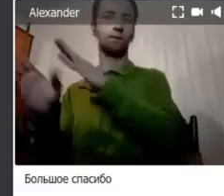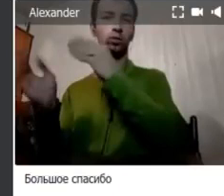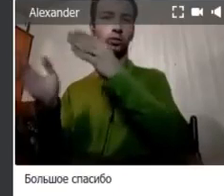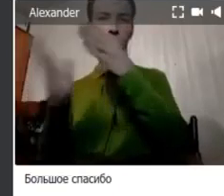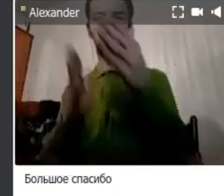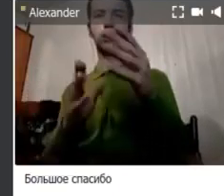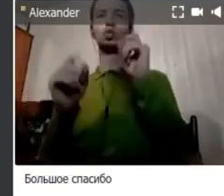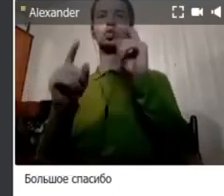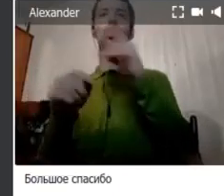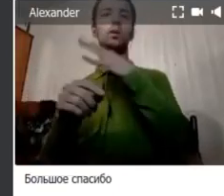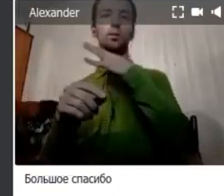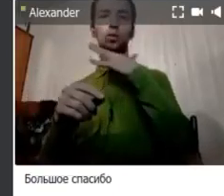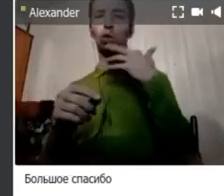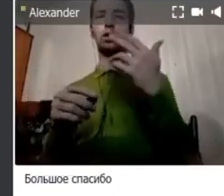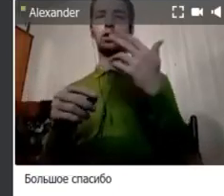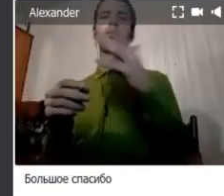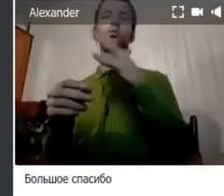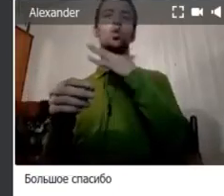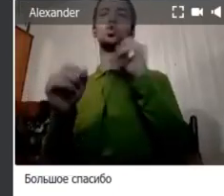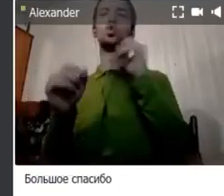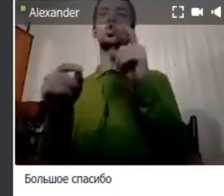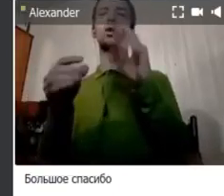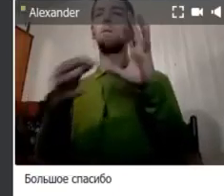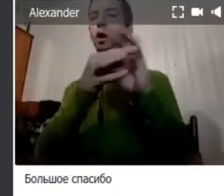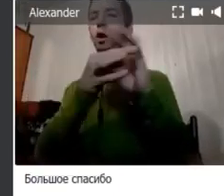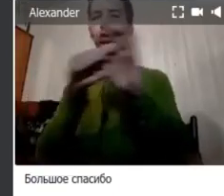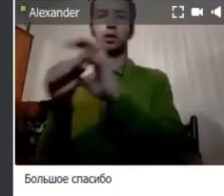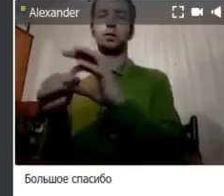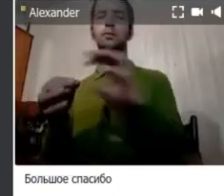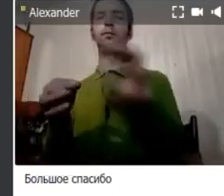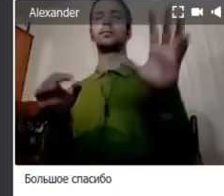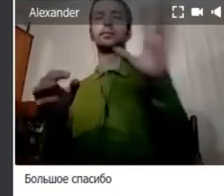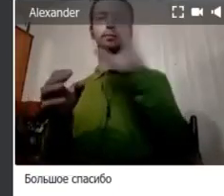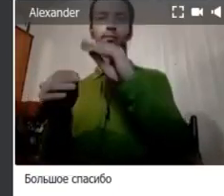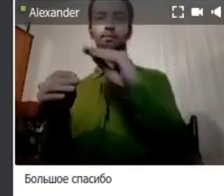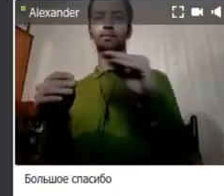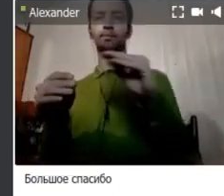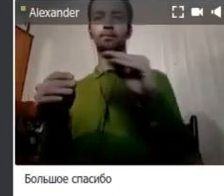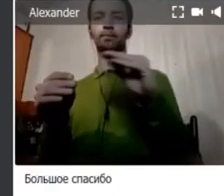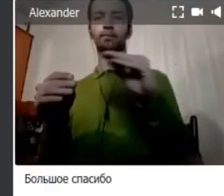процветания, много золота, много золотых партнеров. Все.